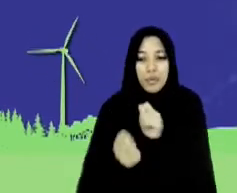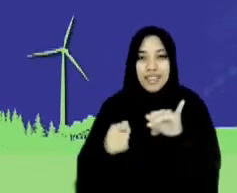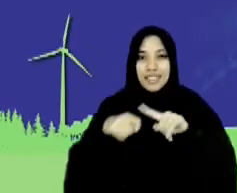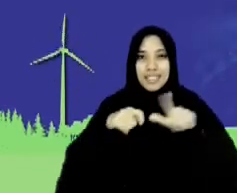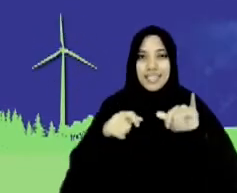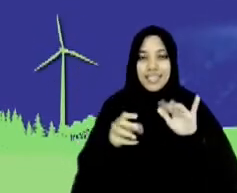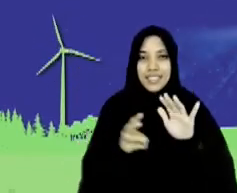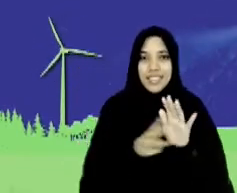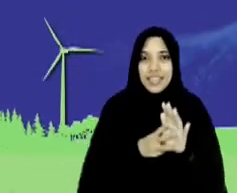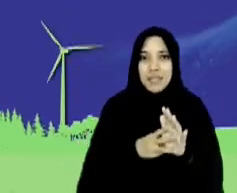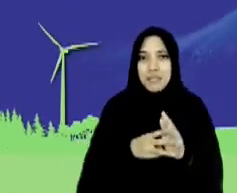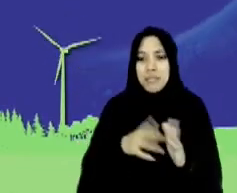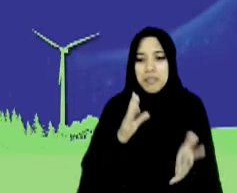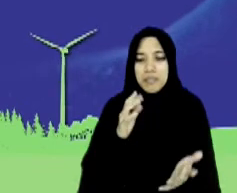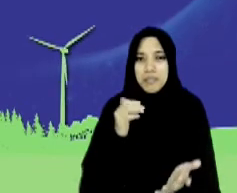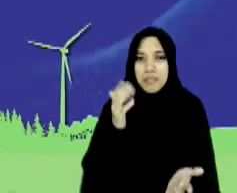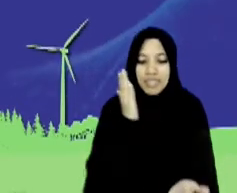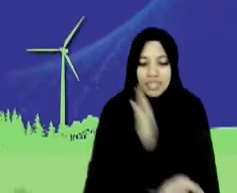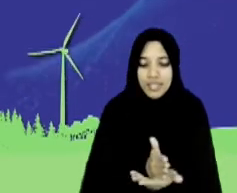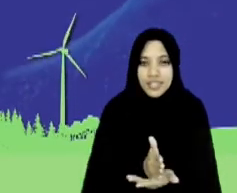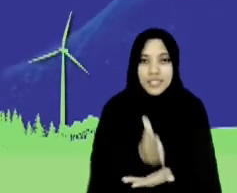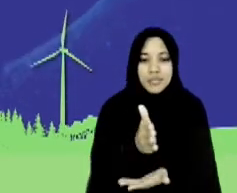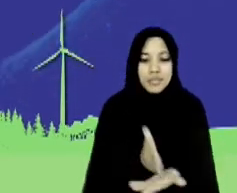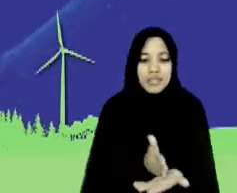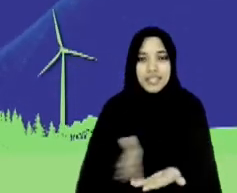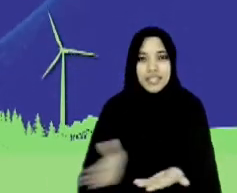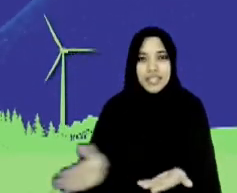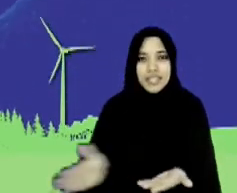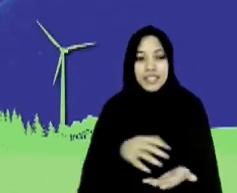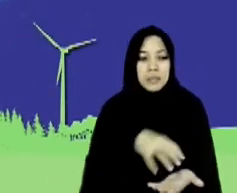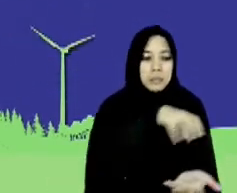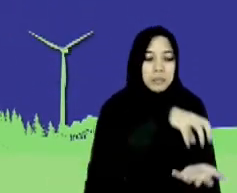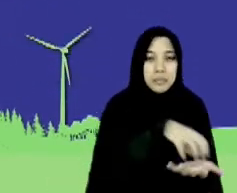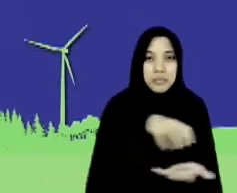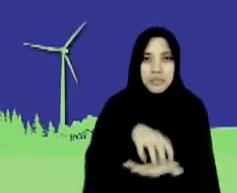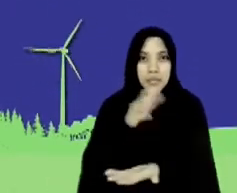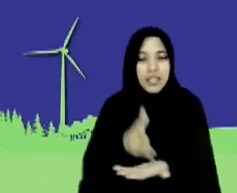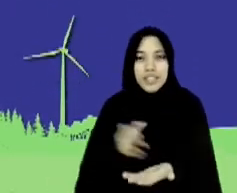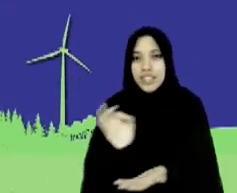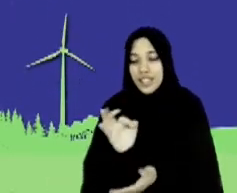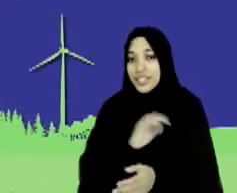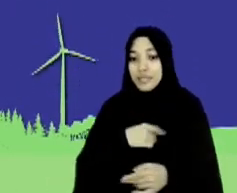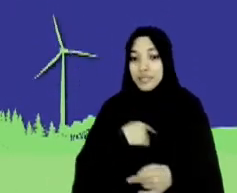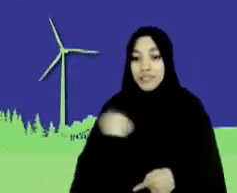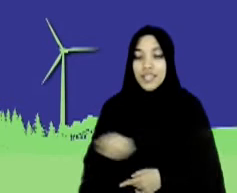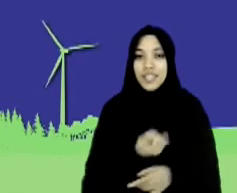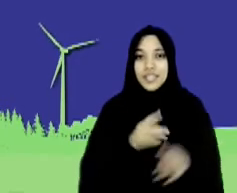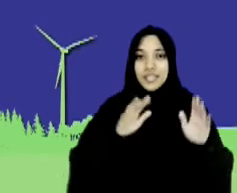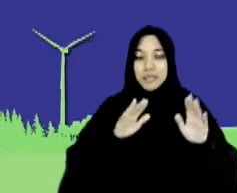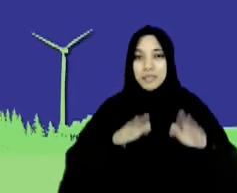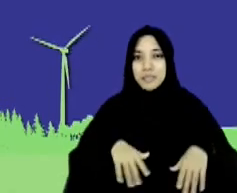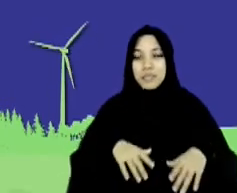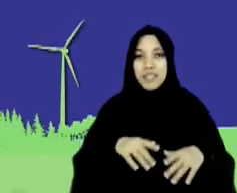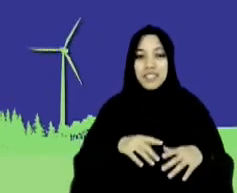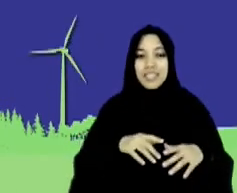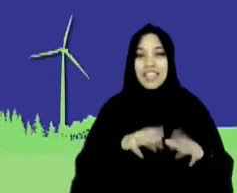eh teritori gitu ya Eh Tidak ada batas geografis gitu ya kita semua living in the same eh Planet kita